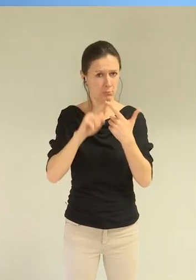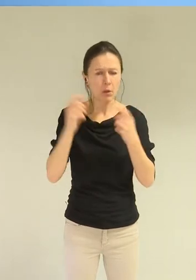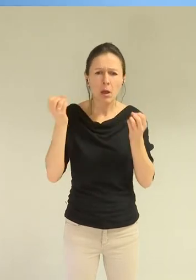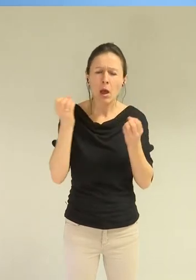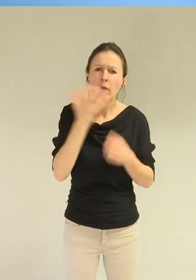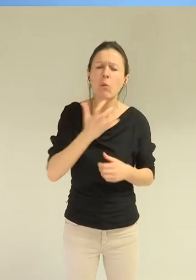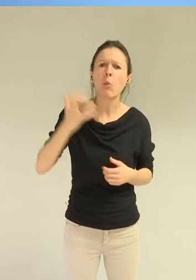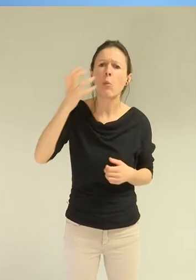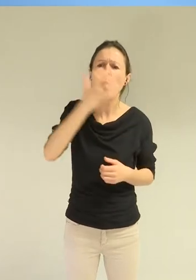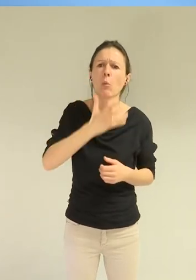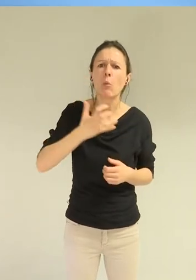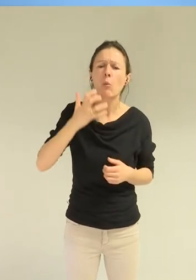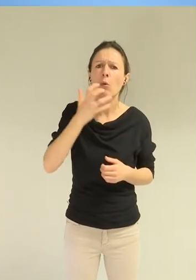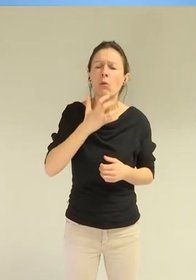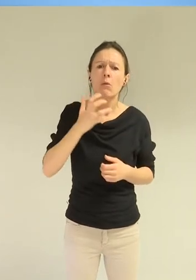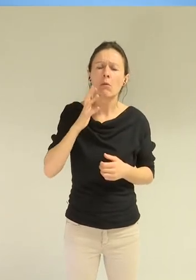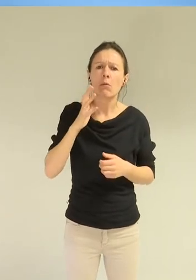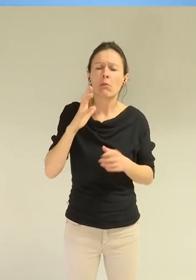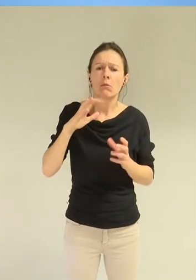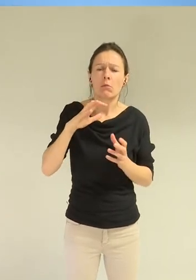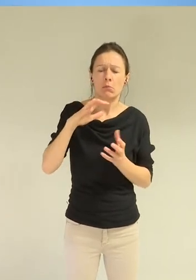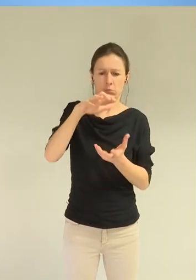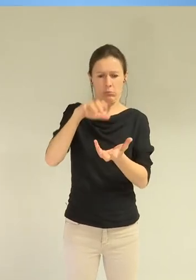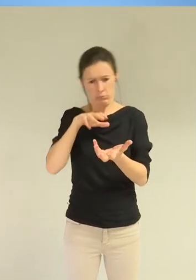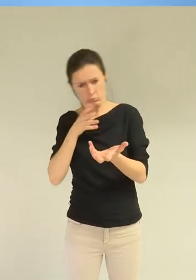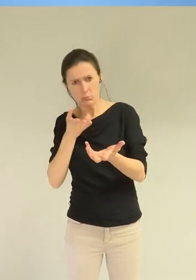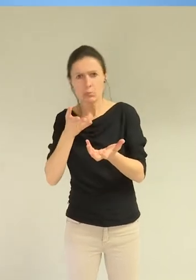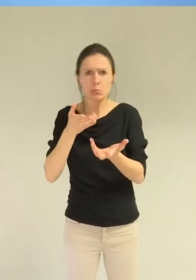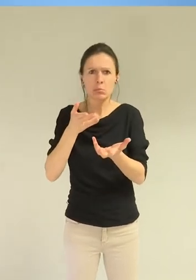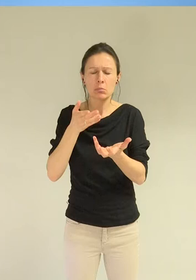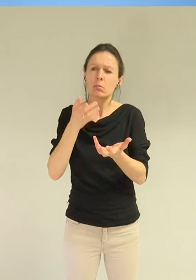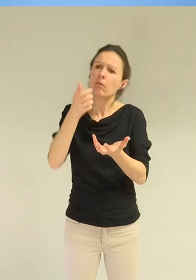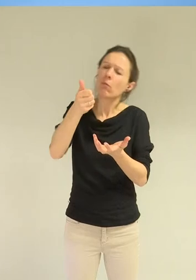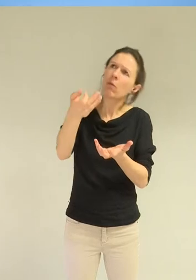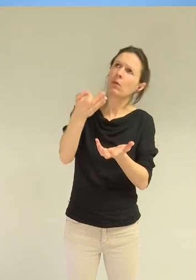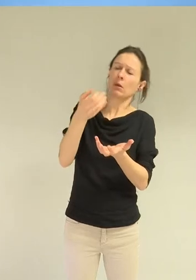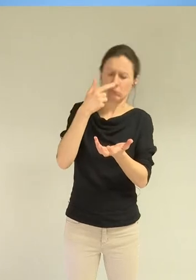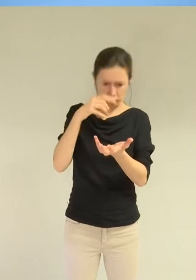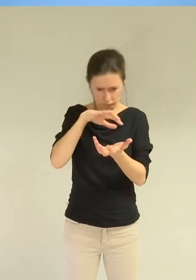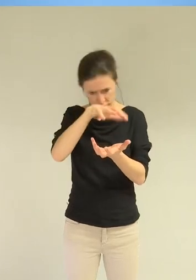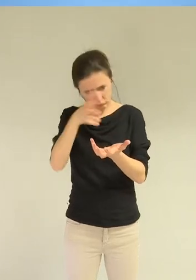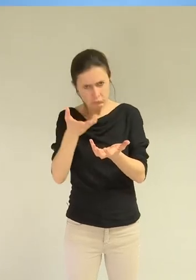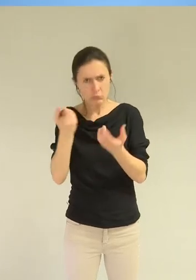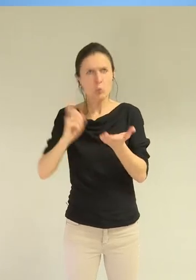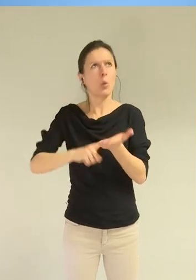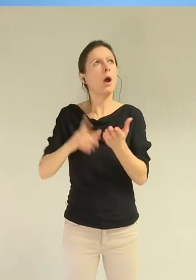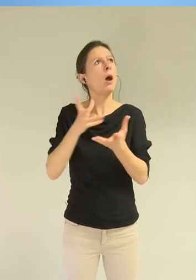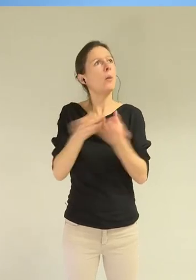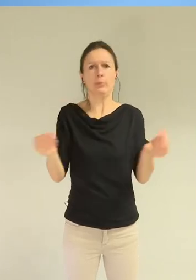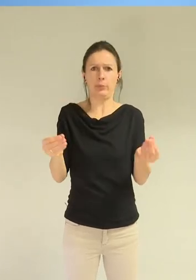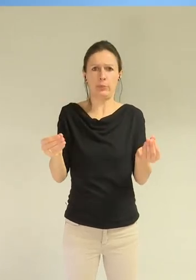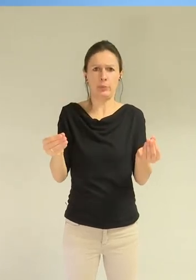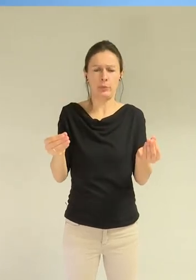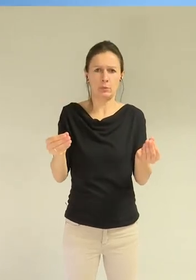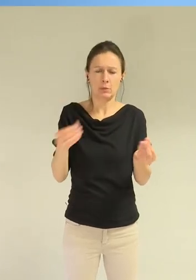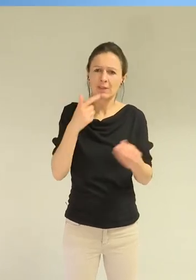elle un monde terrifiant un monde qui n'est plus l'état de droit votre seconde confusion laisse croire que l'émotion particulière